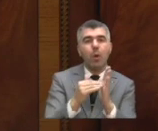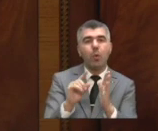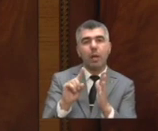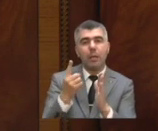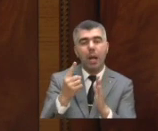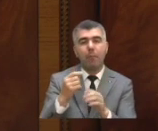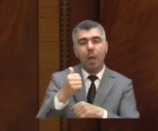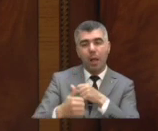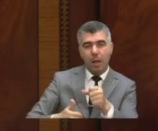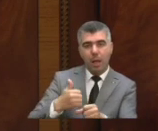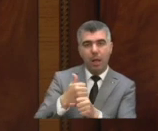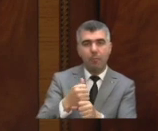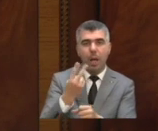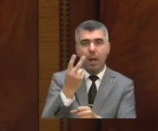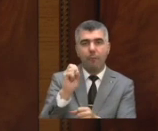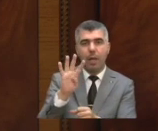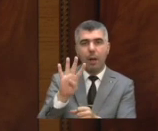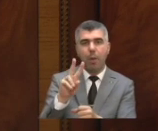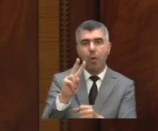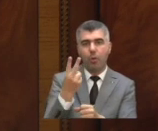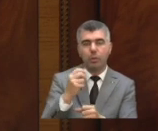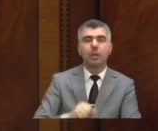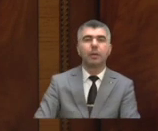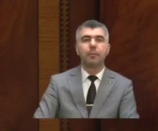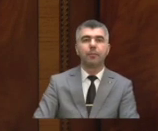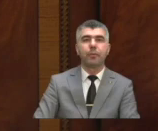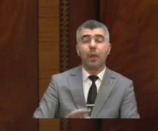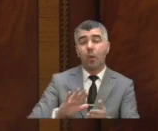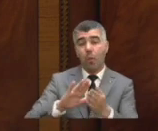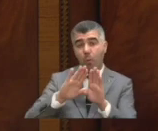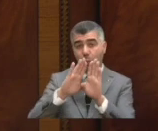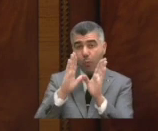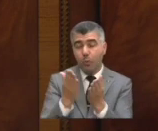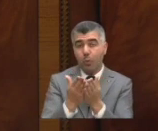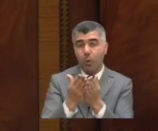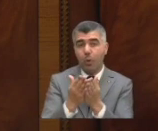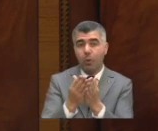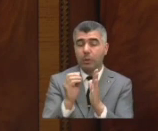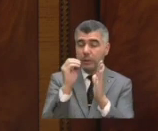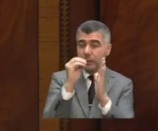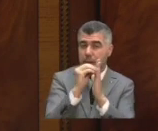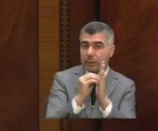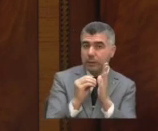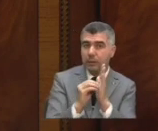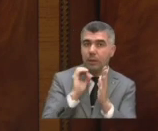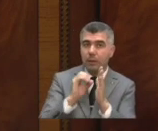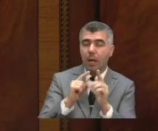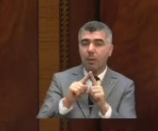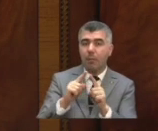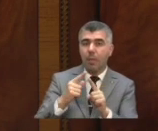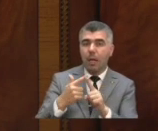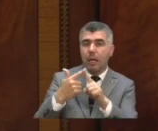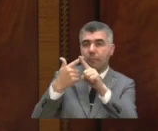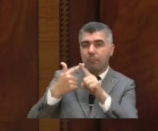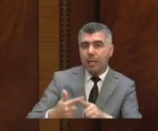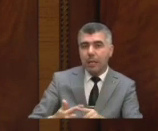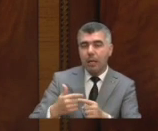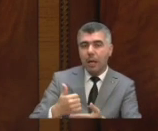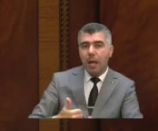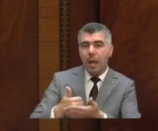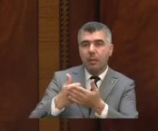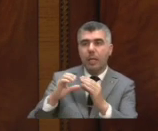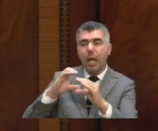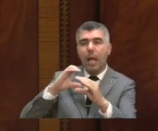سنه 2024 حيث سيبلغ مجموع الاعتمادات المخصصه لتنزيل الالتزام الحوار